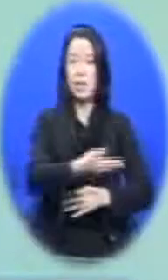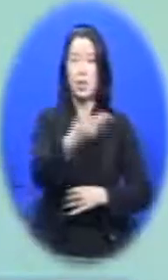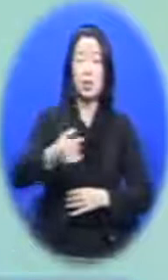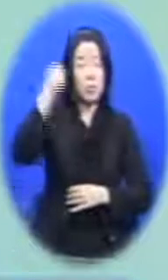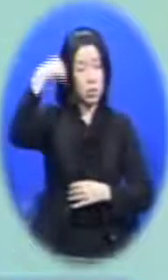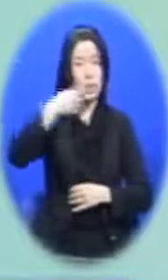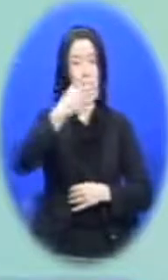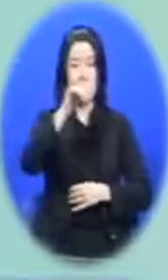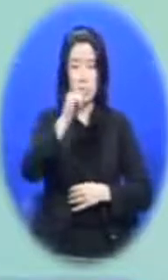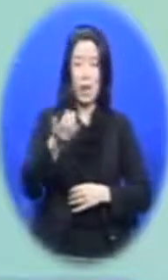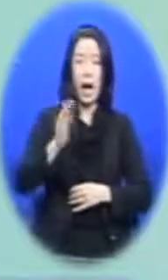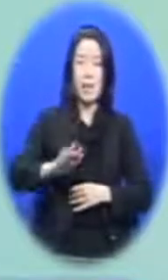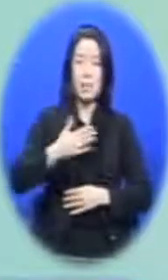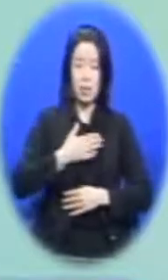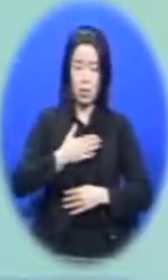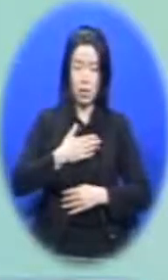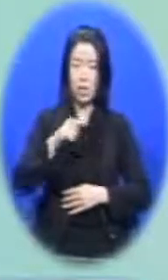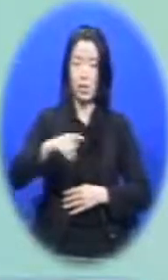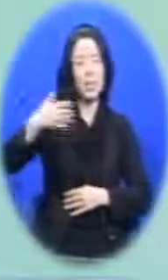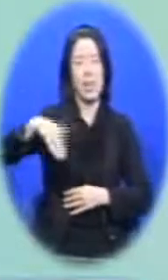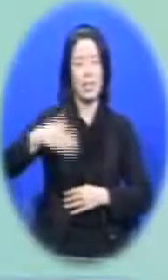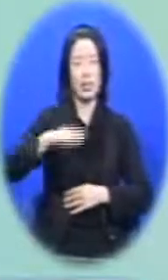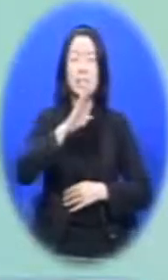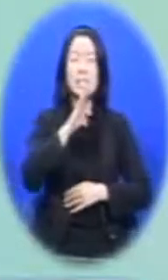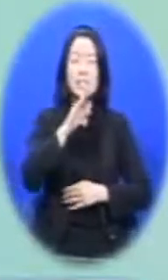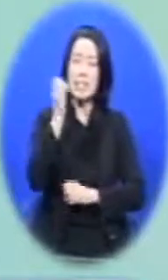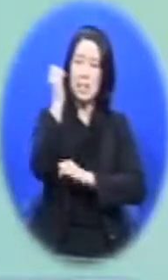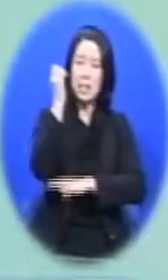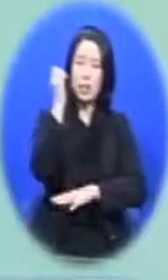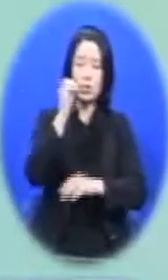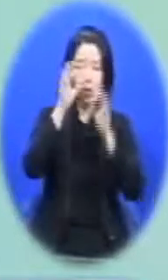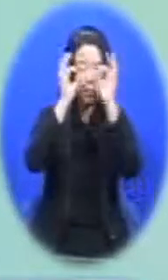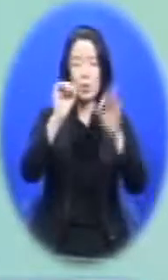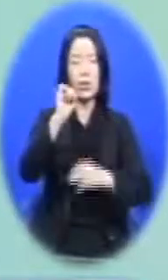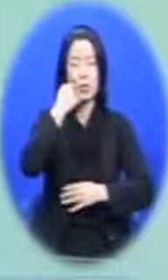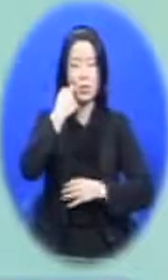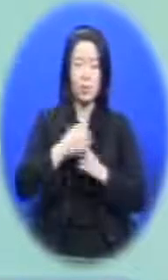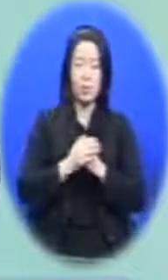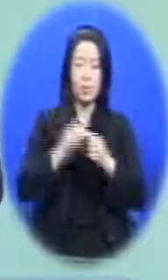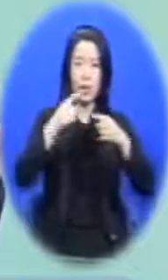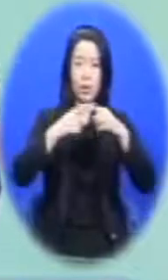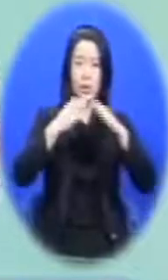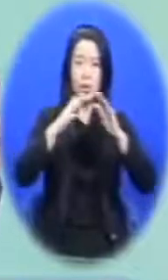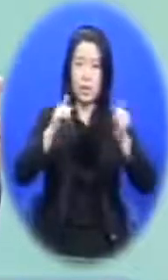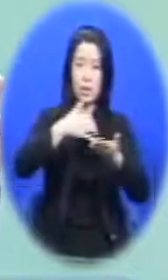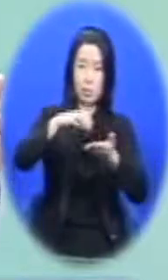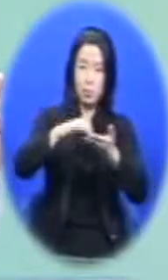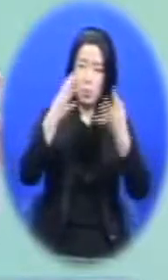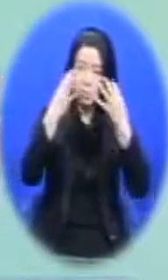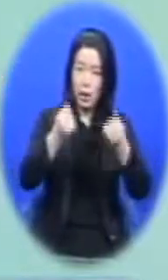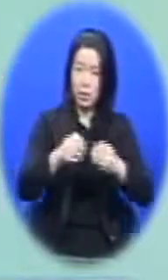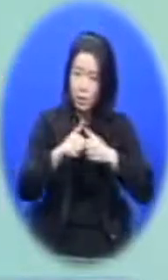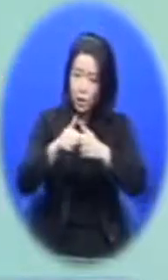거죠. 그러나 저는 그건 아직도 진정한 기준이라고 보기가 어렵습니다. 교인이 많은 걸로